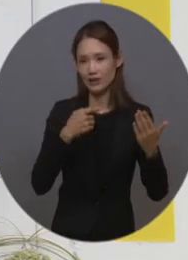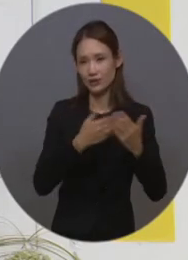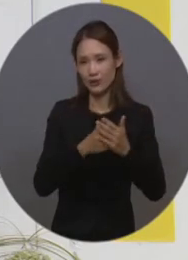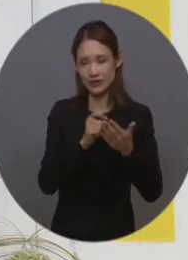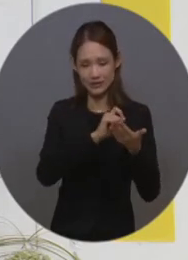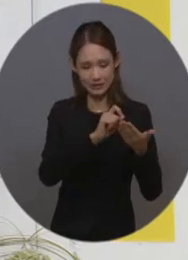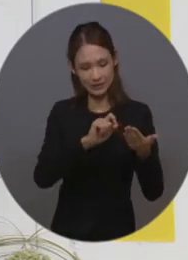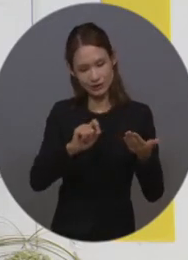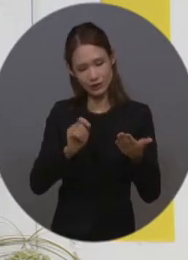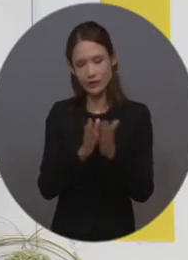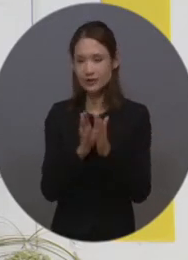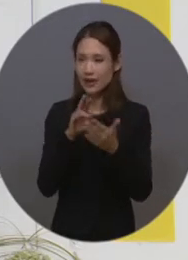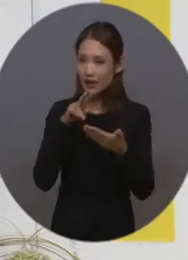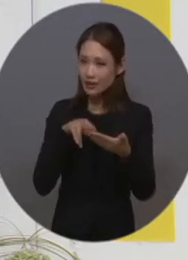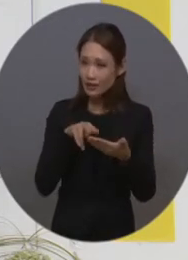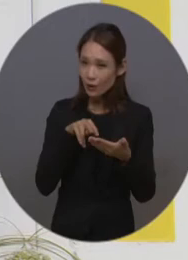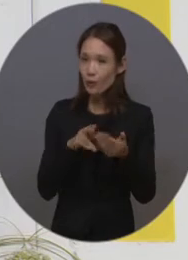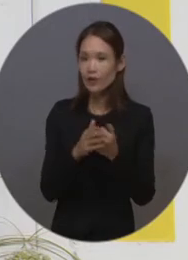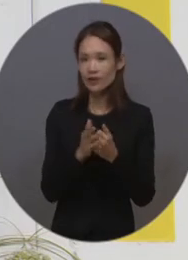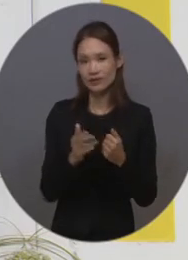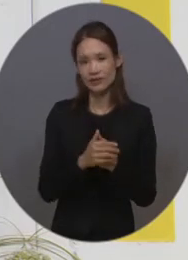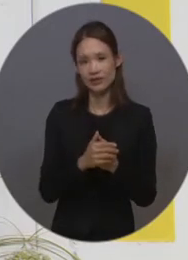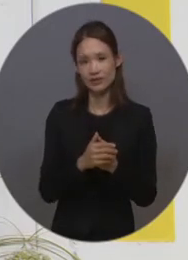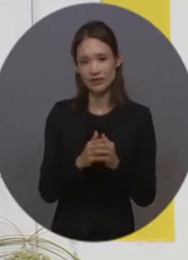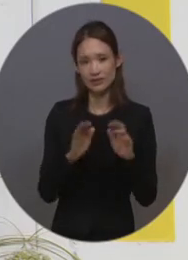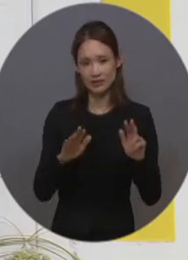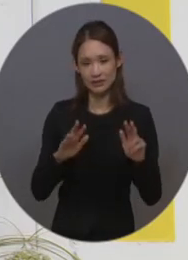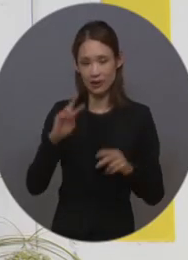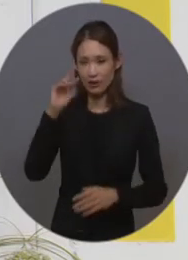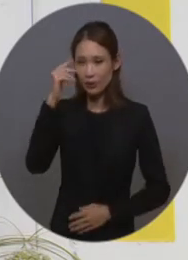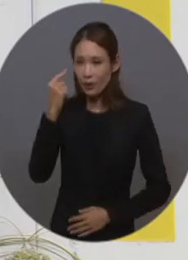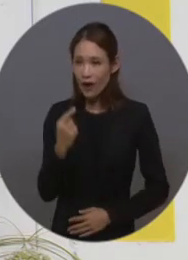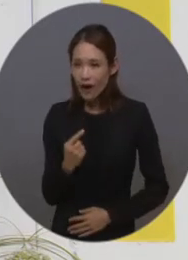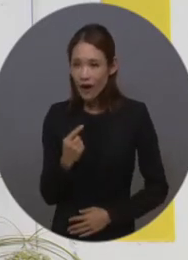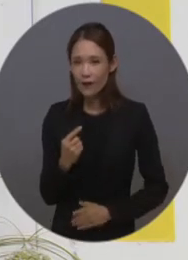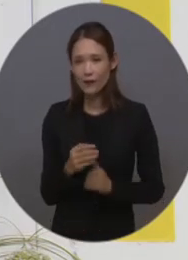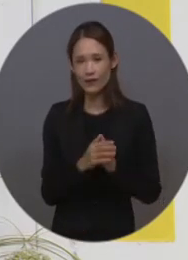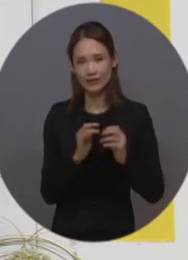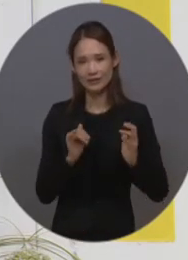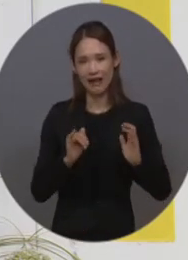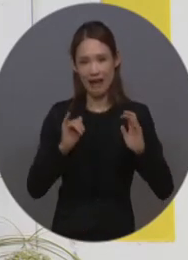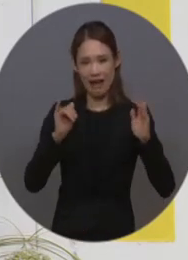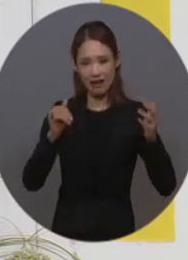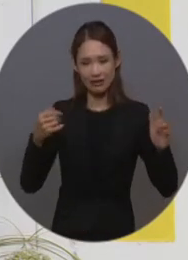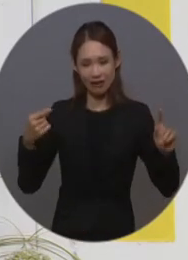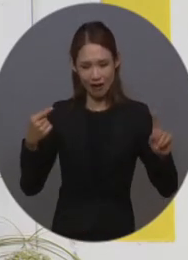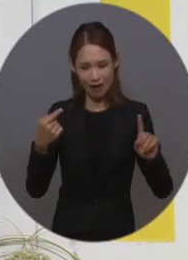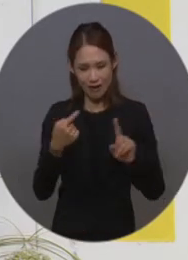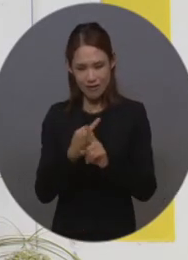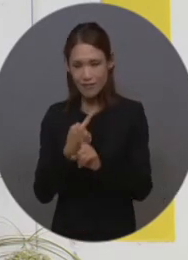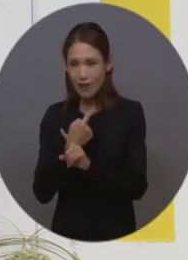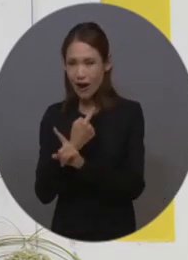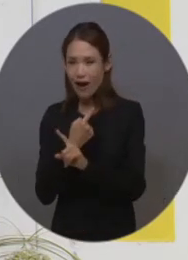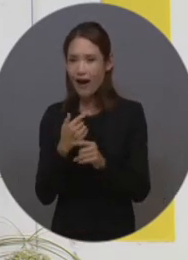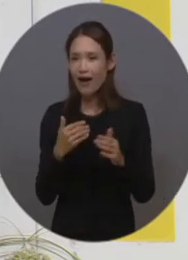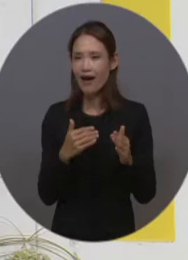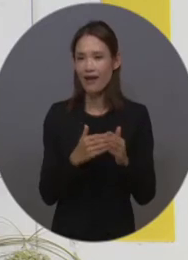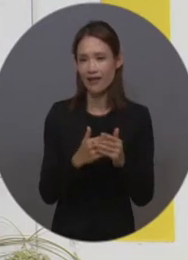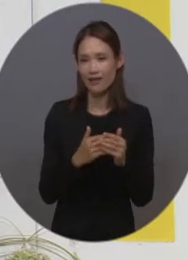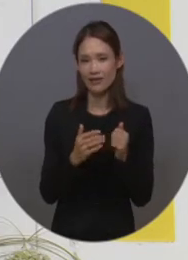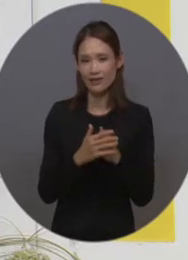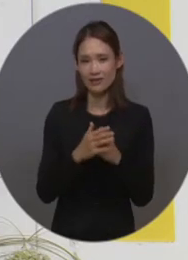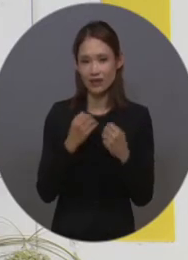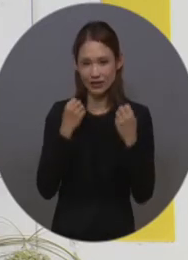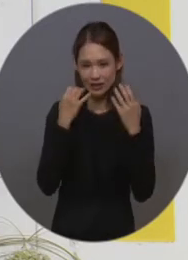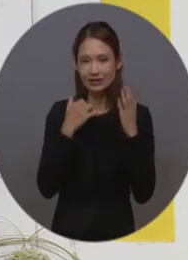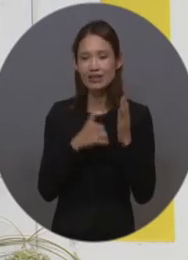네. 책을 보고 이렇게 했는데 네. 이번에 다시 돌아오니까 네. 그동안의 세상이 또 많이 바뀐 것 같아요. 그래서 저는 신상품이라고